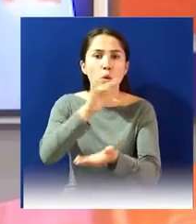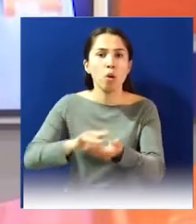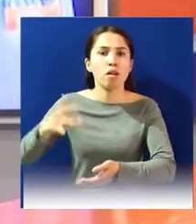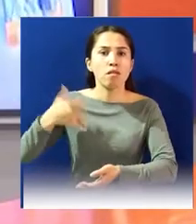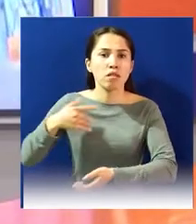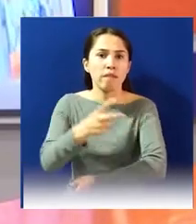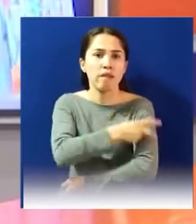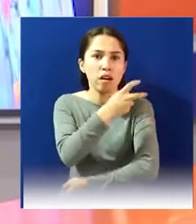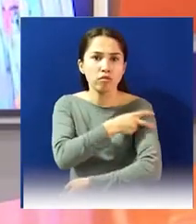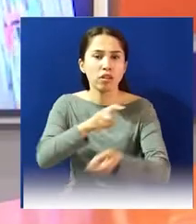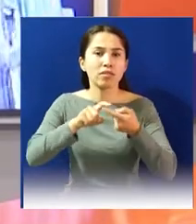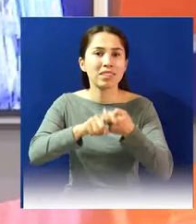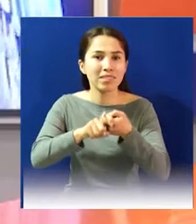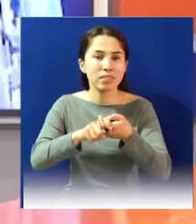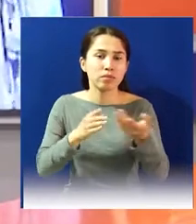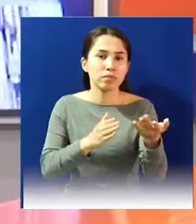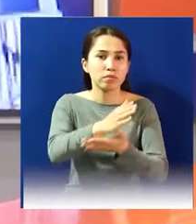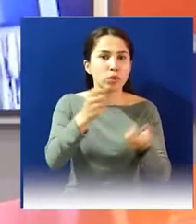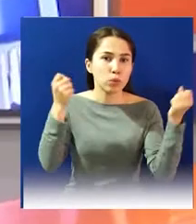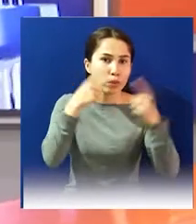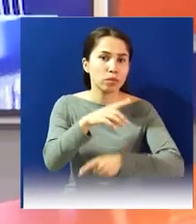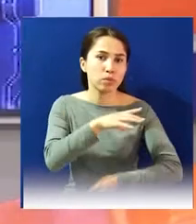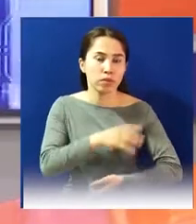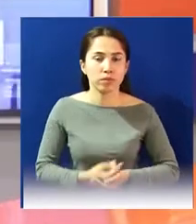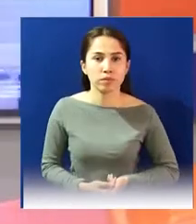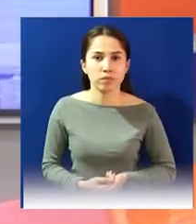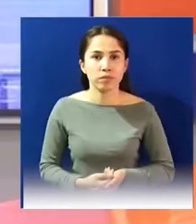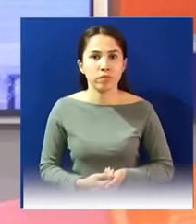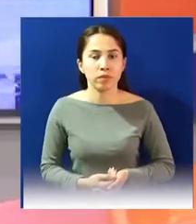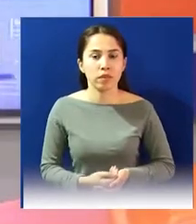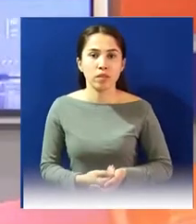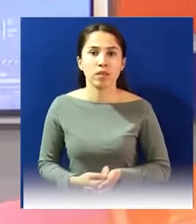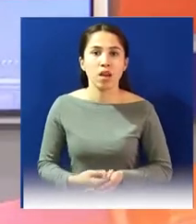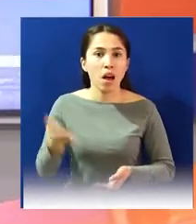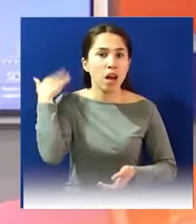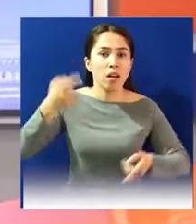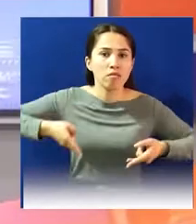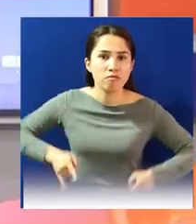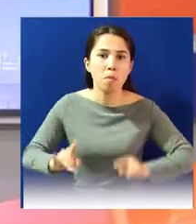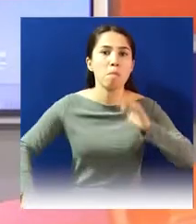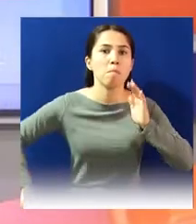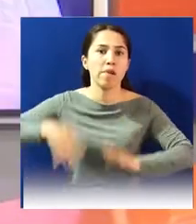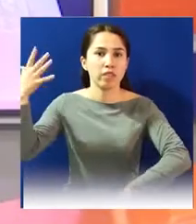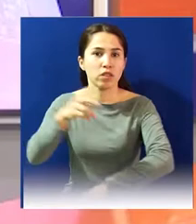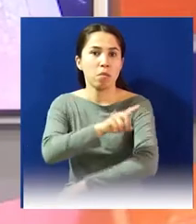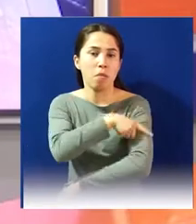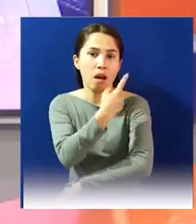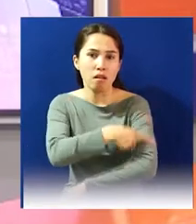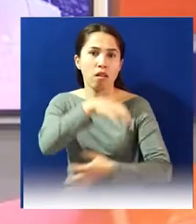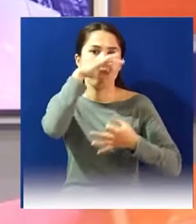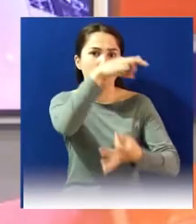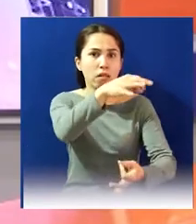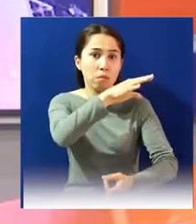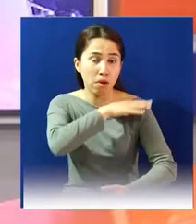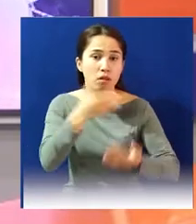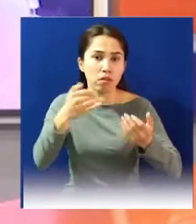қойды. Орталық сайлау комиссиясының қаулысымен базалық деңгейдегі мәслихат депутаттарын сайлау тағайындалды. Жамбыл облысы әкімі